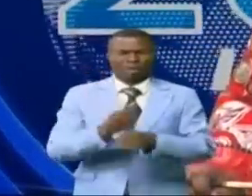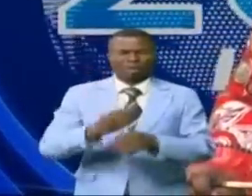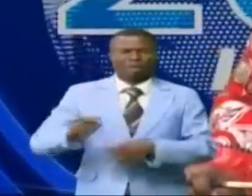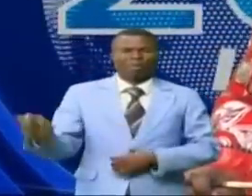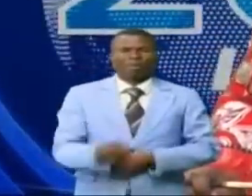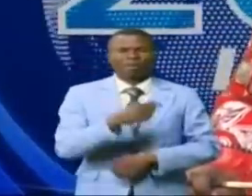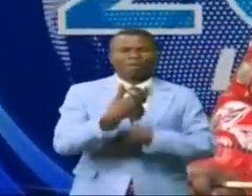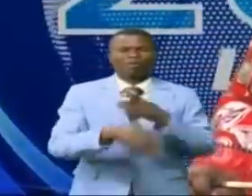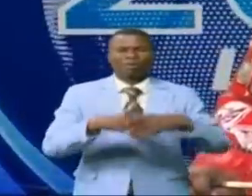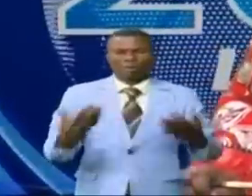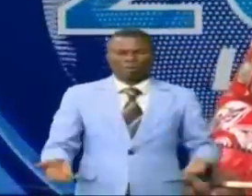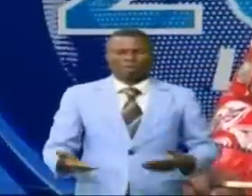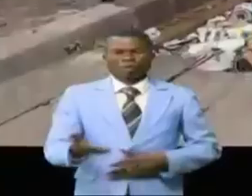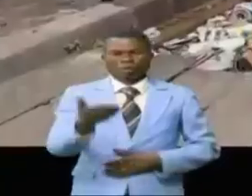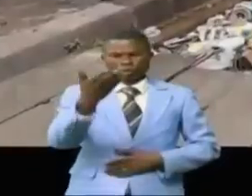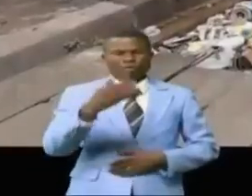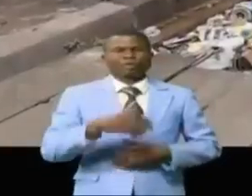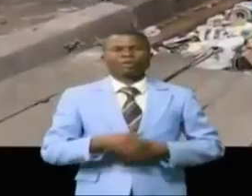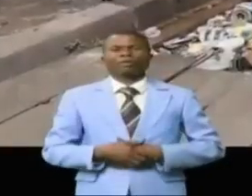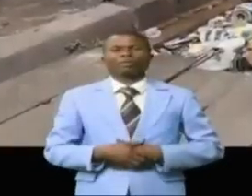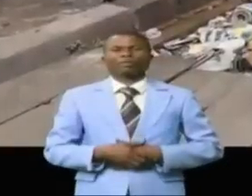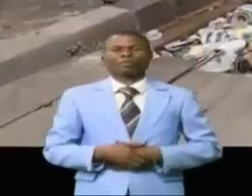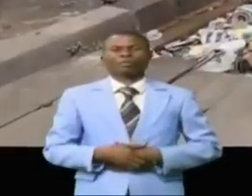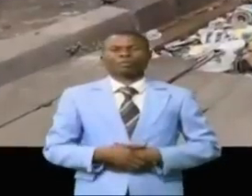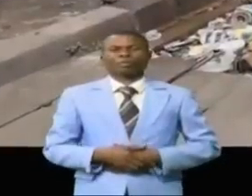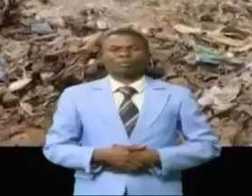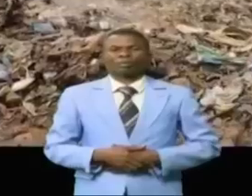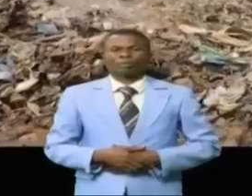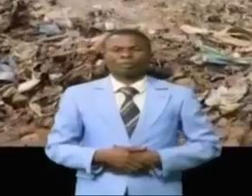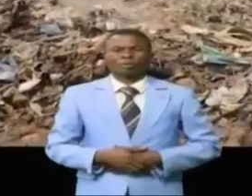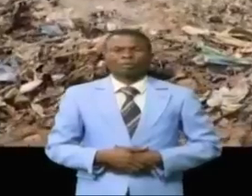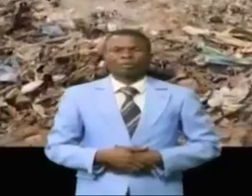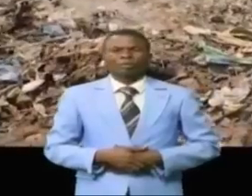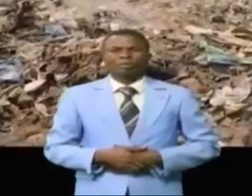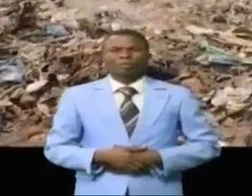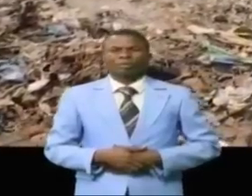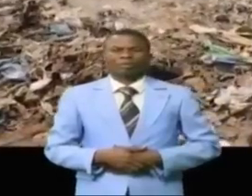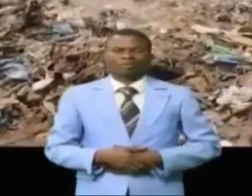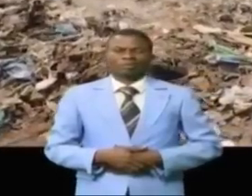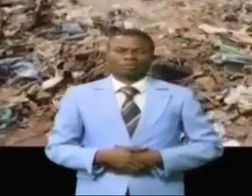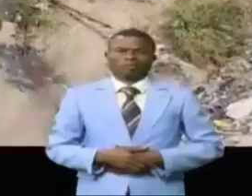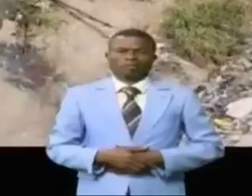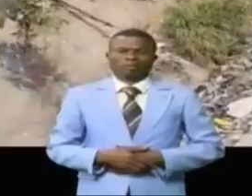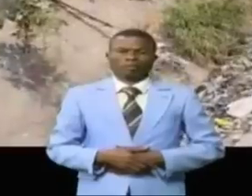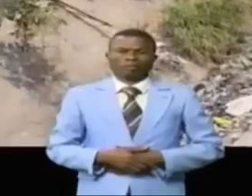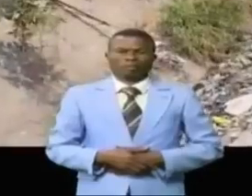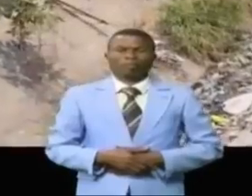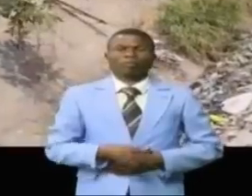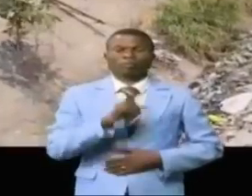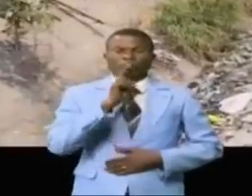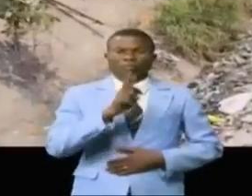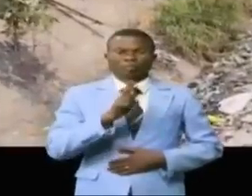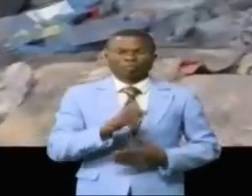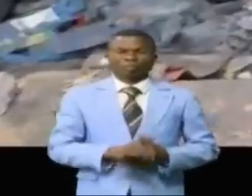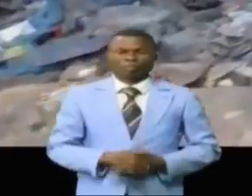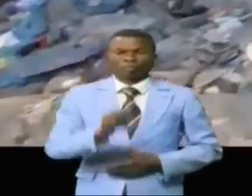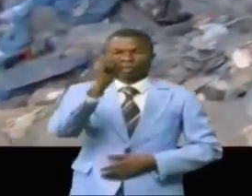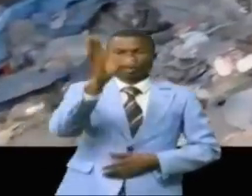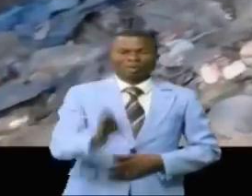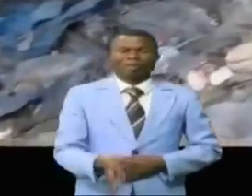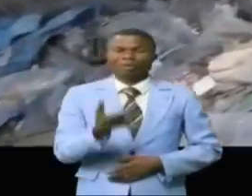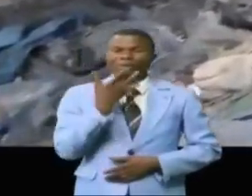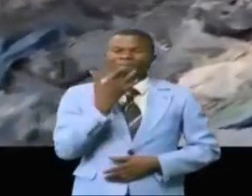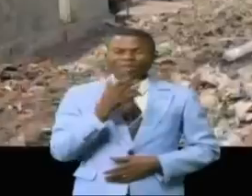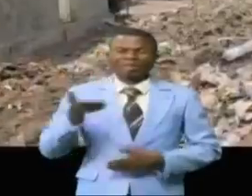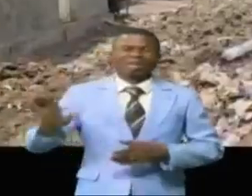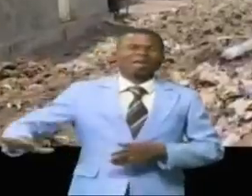et Emmanuela Commissaire. Le bouchage de caniveaux dans la ville de Kinshasa est une réalité. Des bouteilles plastiques par-ci